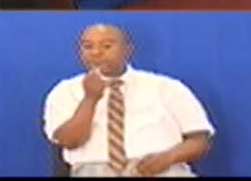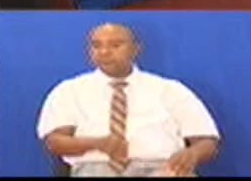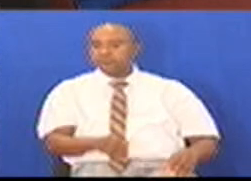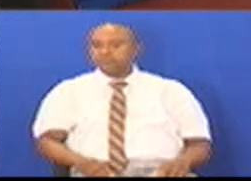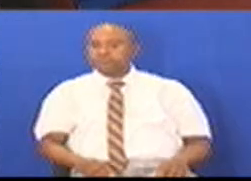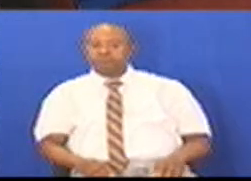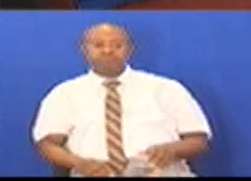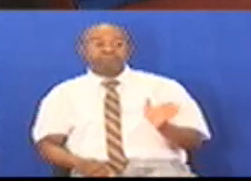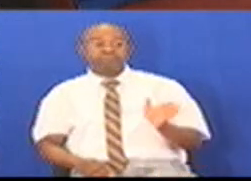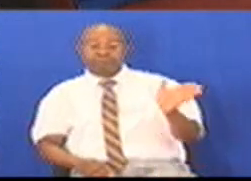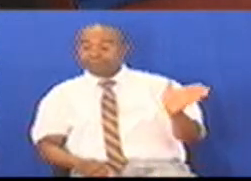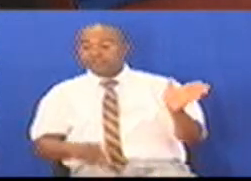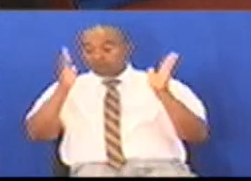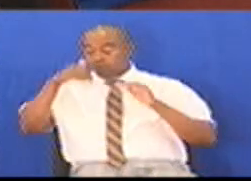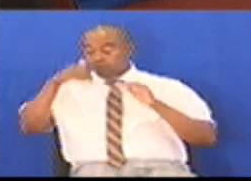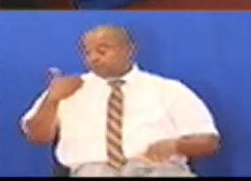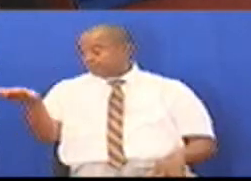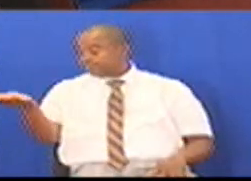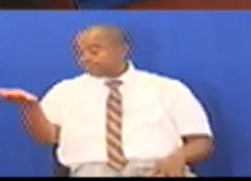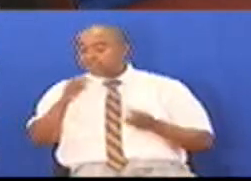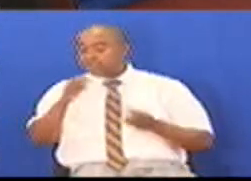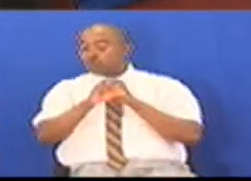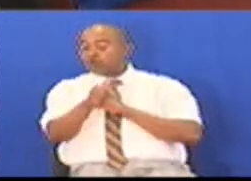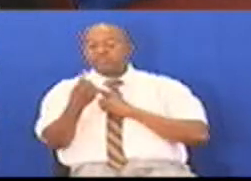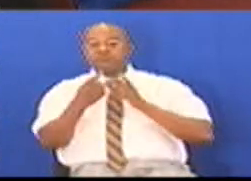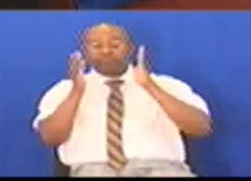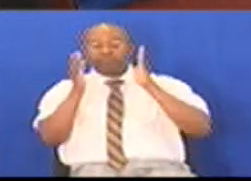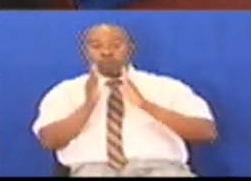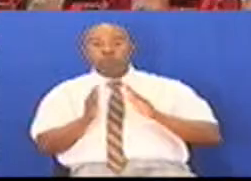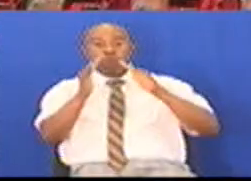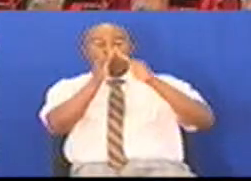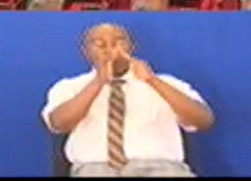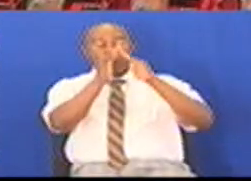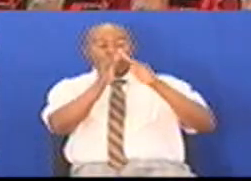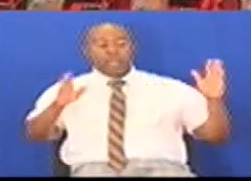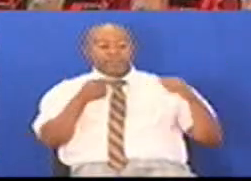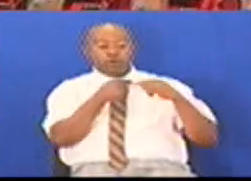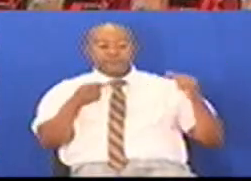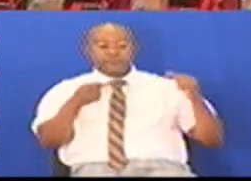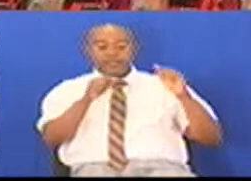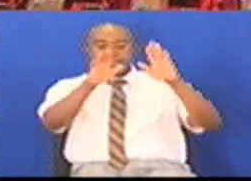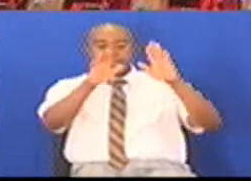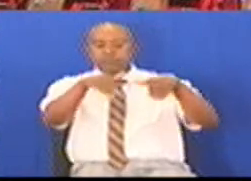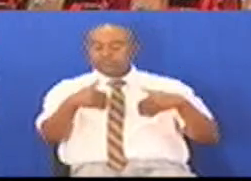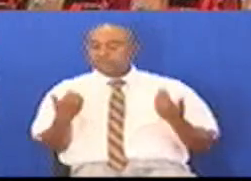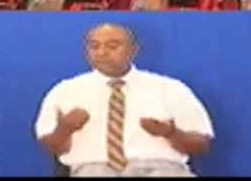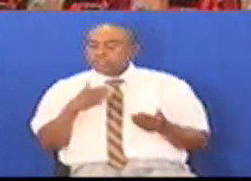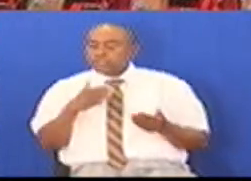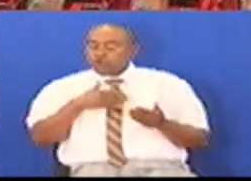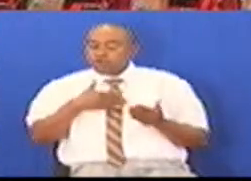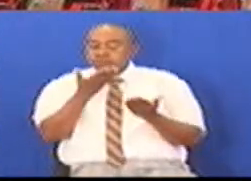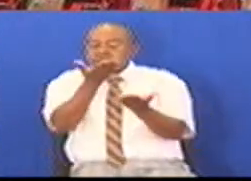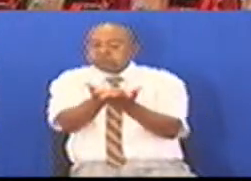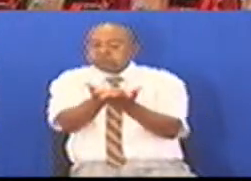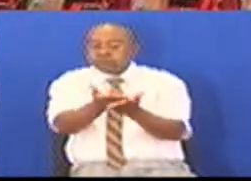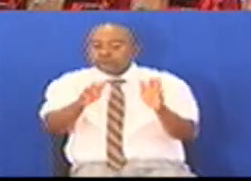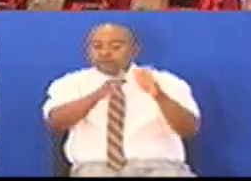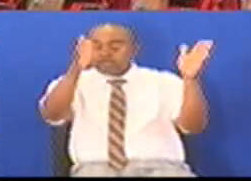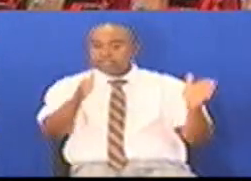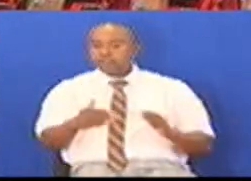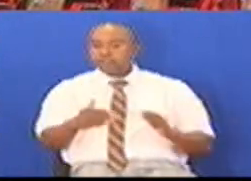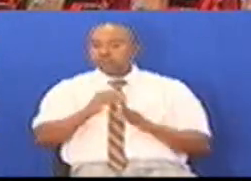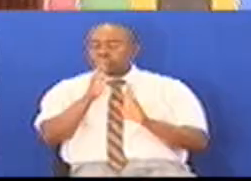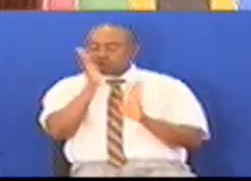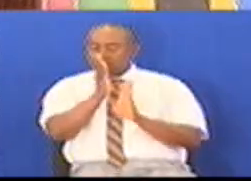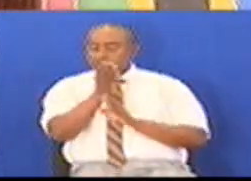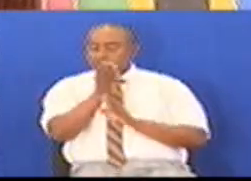Mheshimiwa Spika, kwa niaba ya msemaji mkuu wa kambi rasmi ya upinzani bungeni, naomba kuweka mezani maoni ya kambi rasmi ya upinzani bungeni kuhusu hali ya uchumi wa